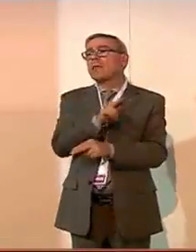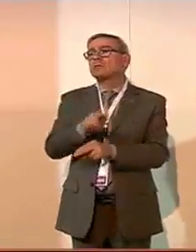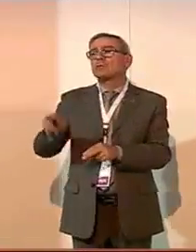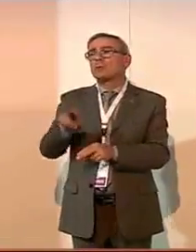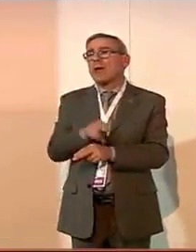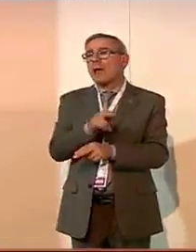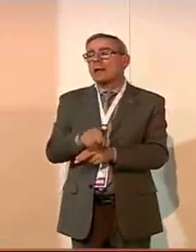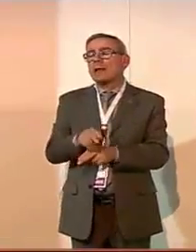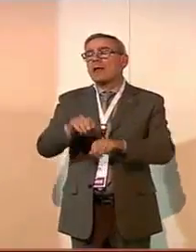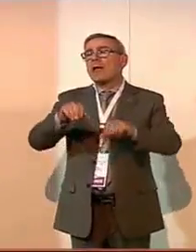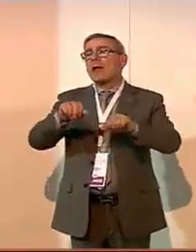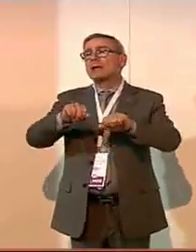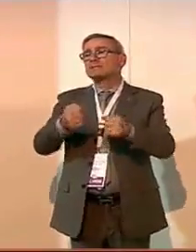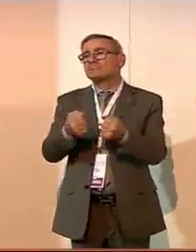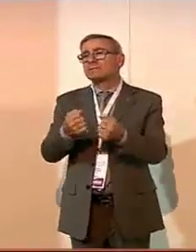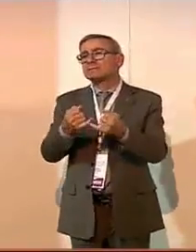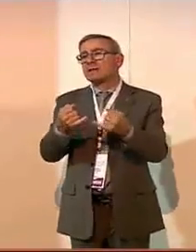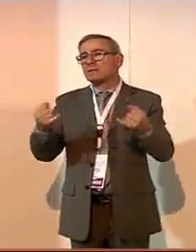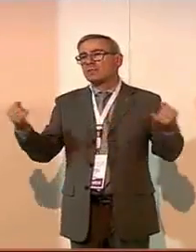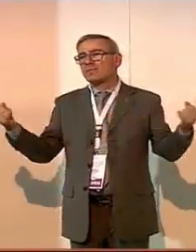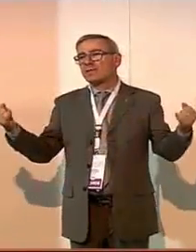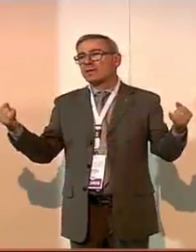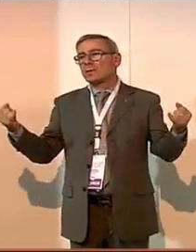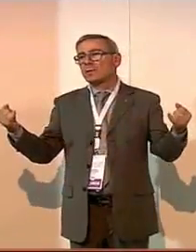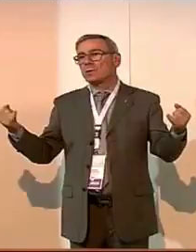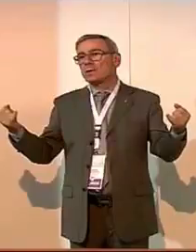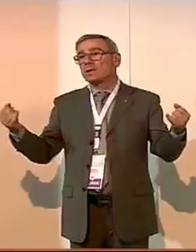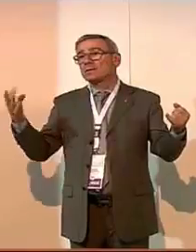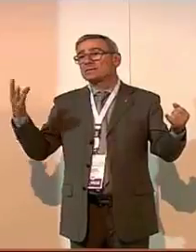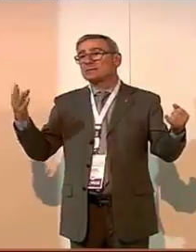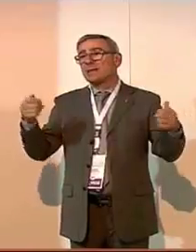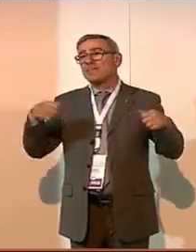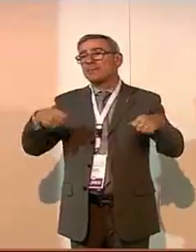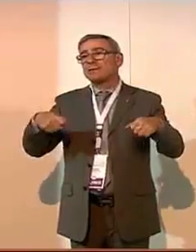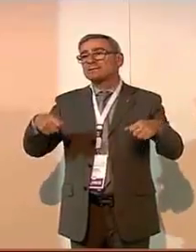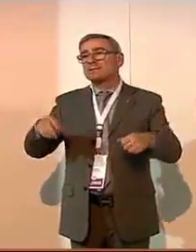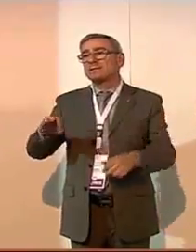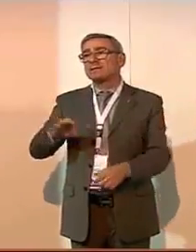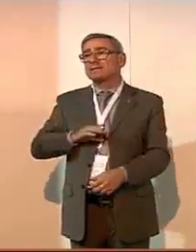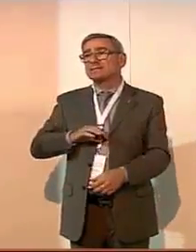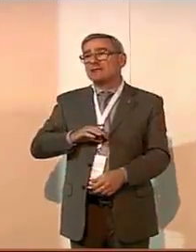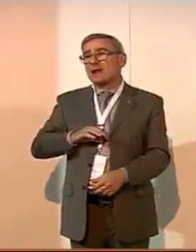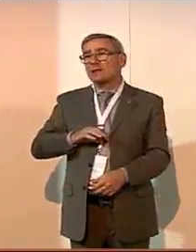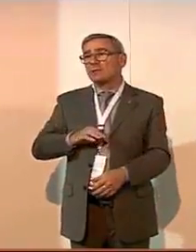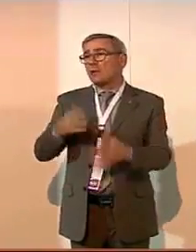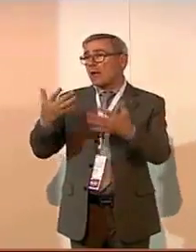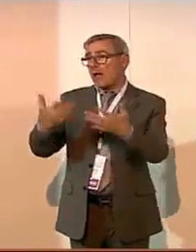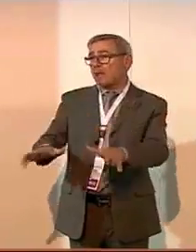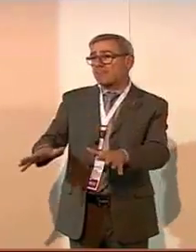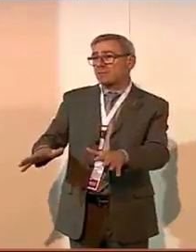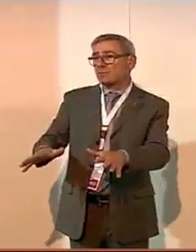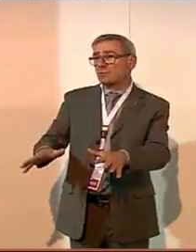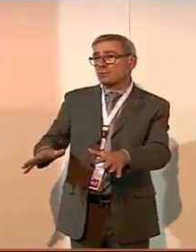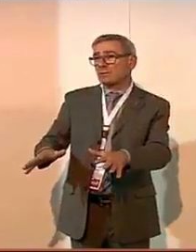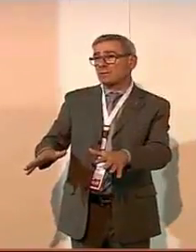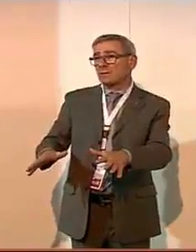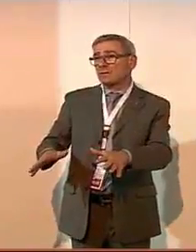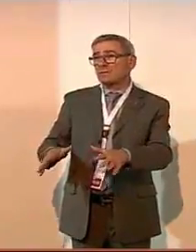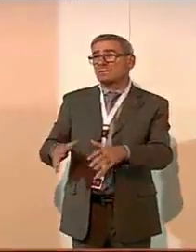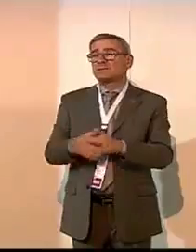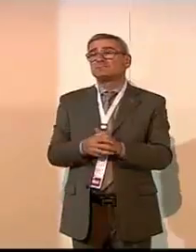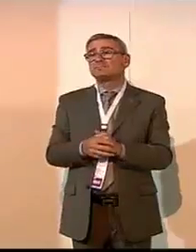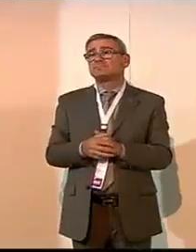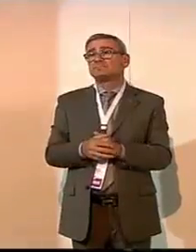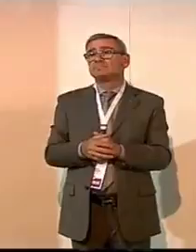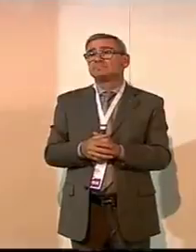che non sia l'ultimo e se il presidente del senato ci lascia nessuno nemmeno con se stesso